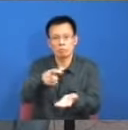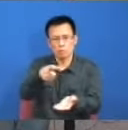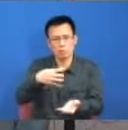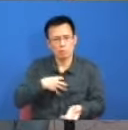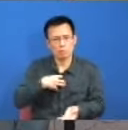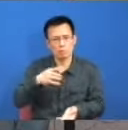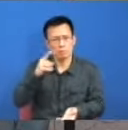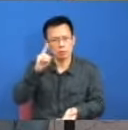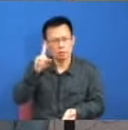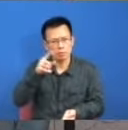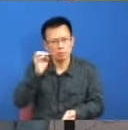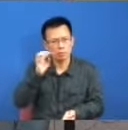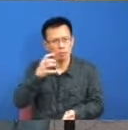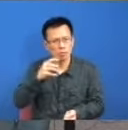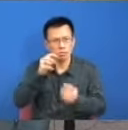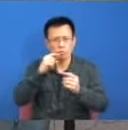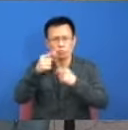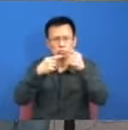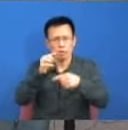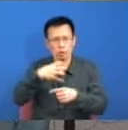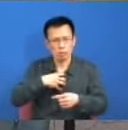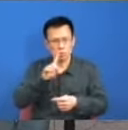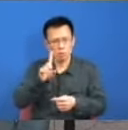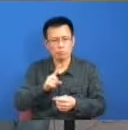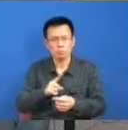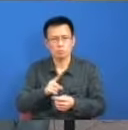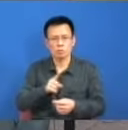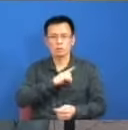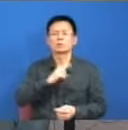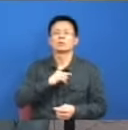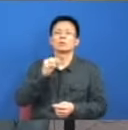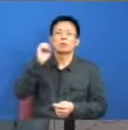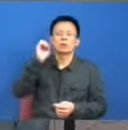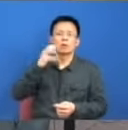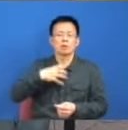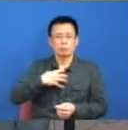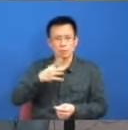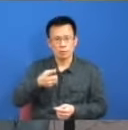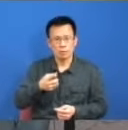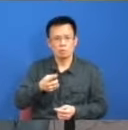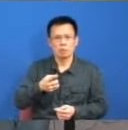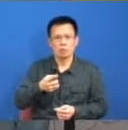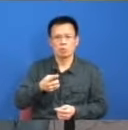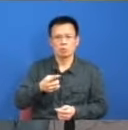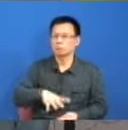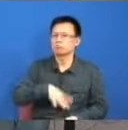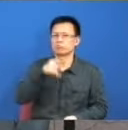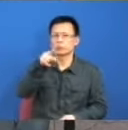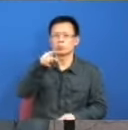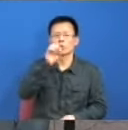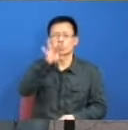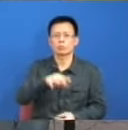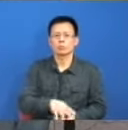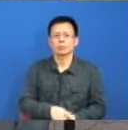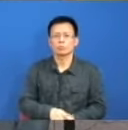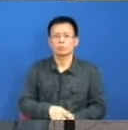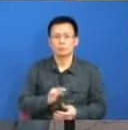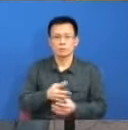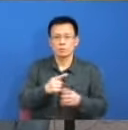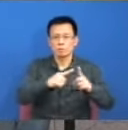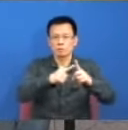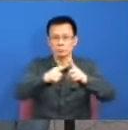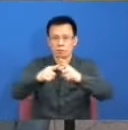睇啊？劉教授呢番説話咧，真係啊！ 嗱，我自己睇法就係、是不滿啊，不斷累積緊。係。即係民